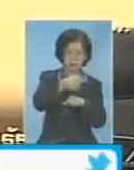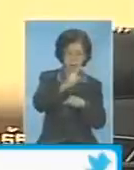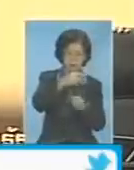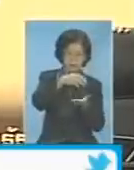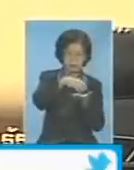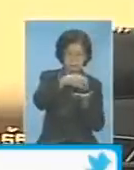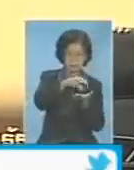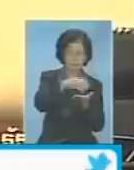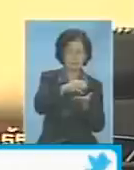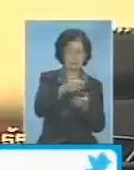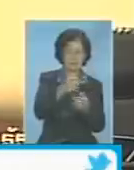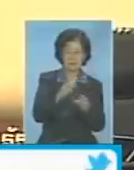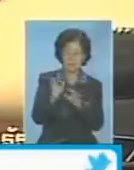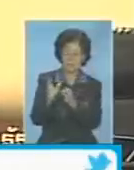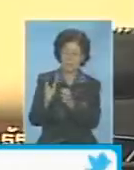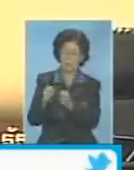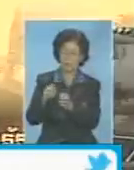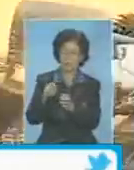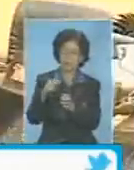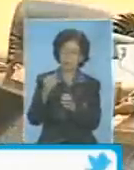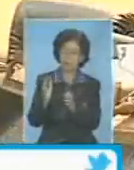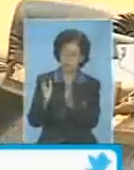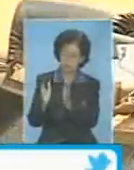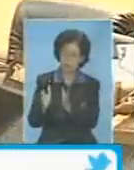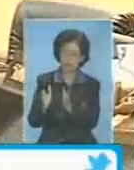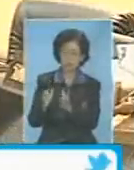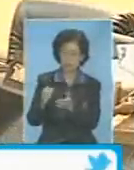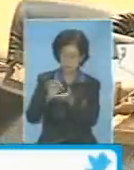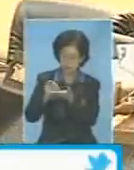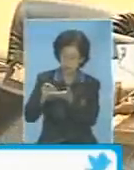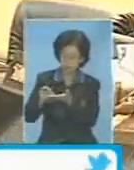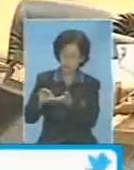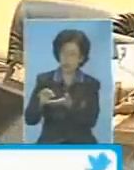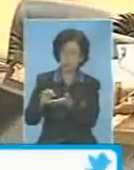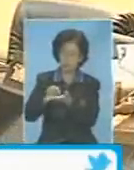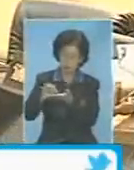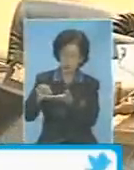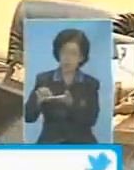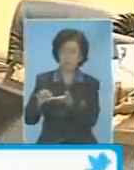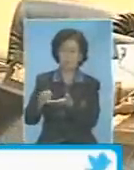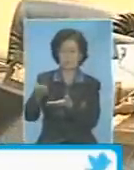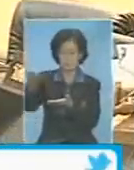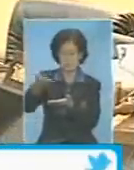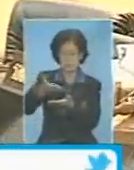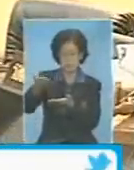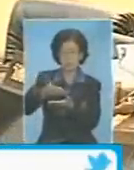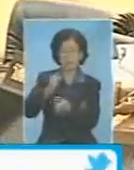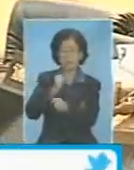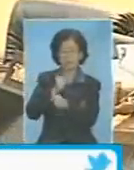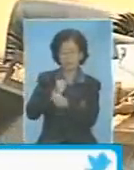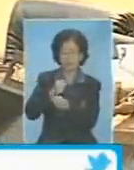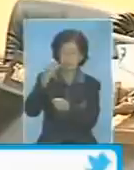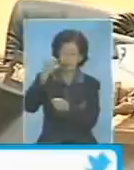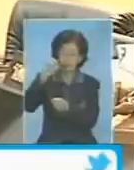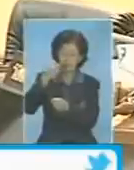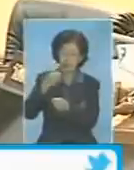าลเนี่ยควรจะให้ความปราณีกับคนที่ควรปราณีมากกว่าคนร้ายที่คิดจะไปฆ่าประชาชนฆ่าครูหรือเปล่า คุณเฉลิม